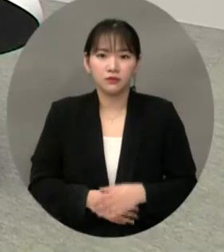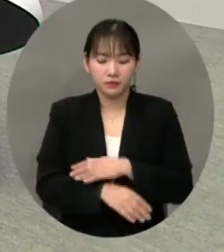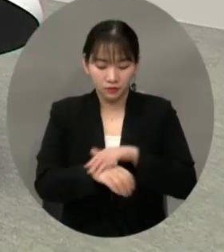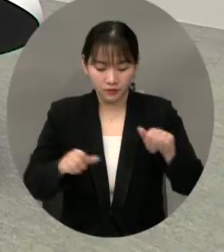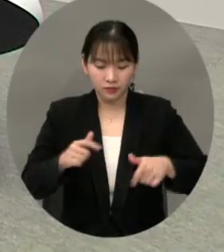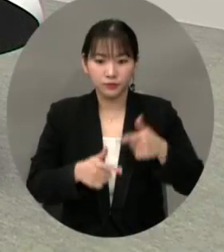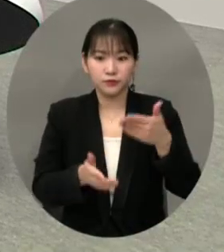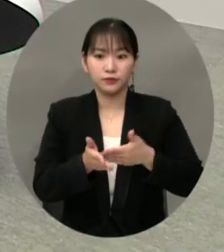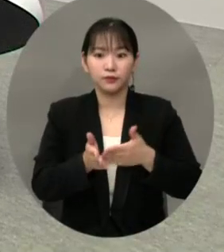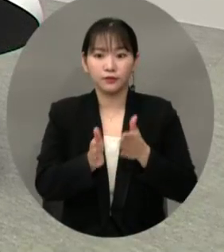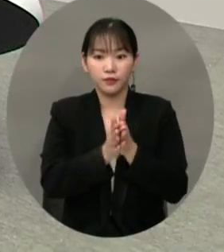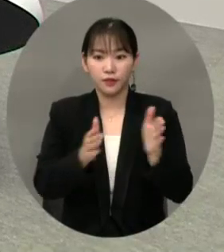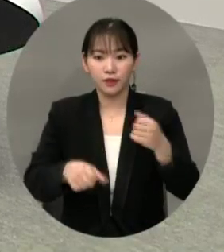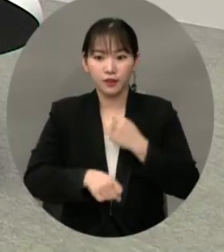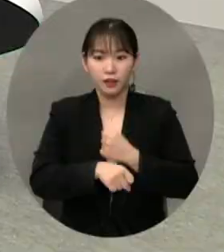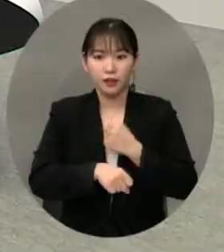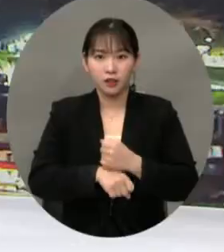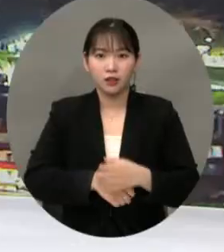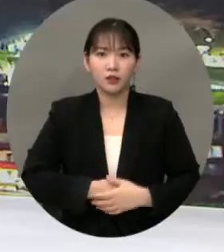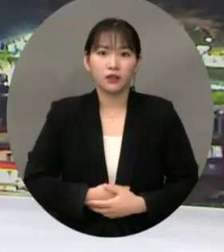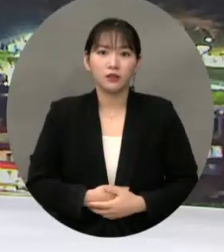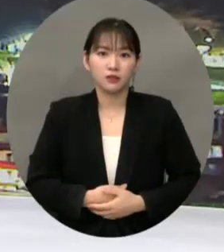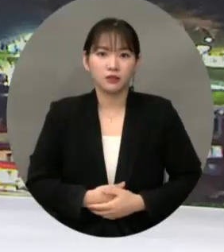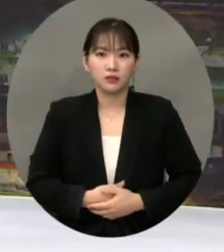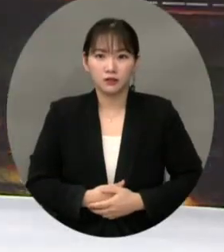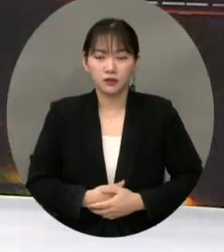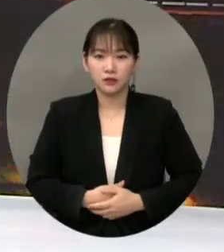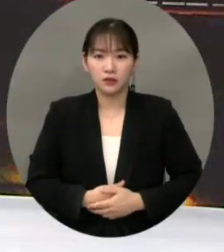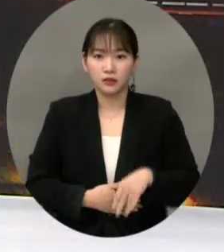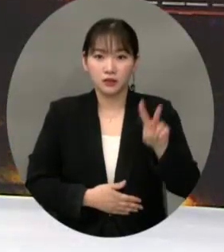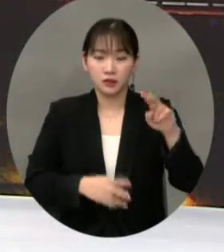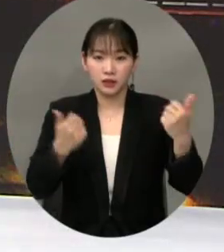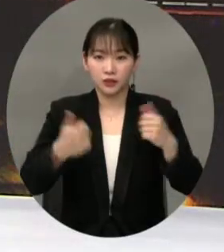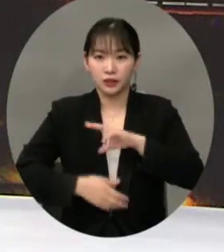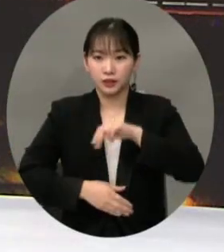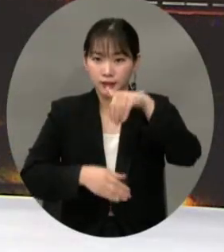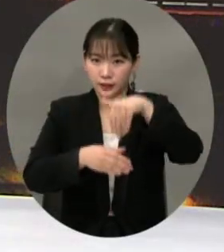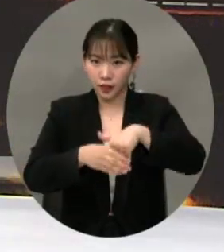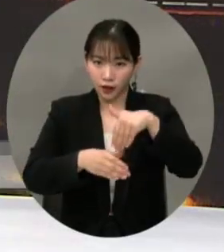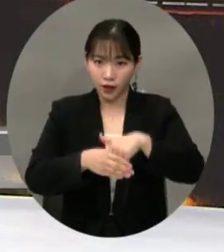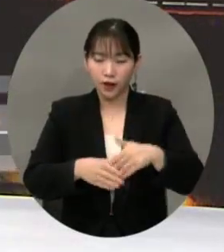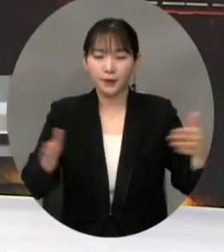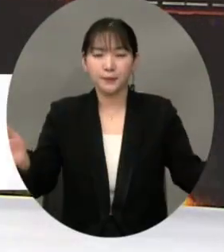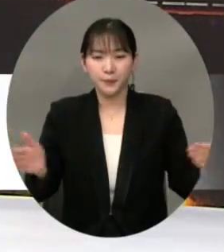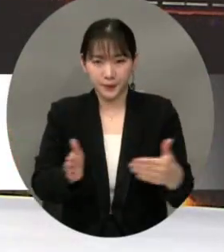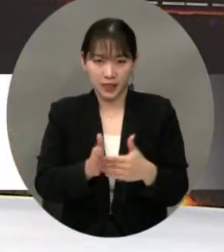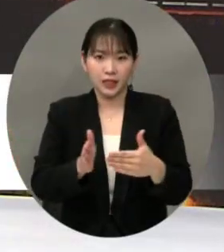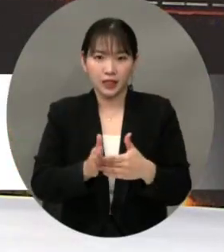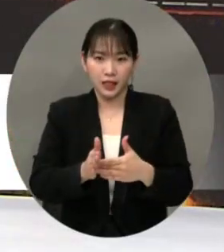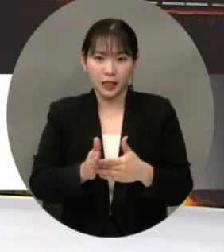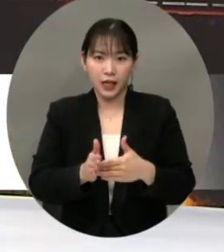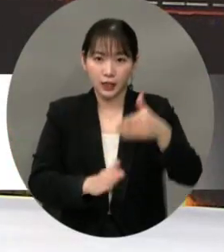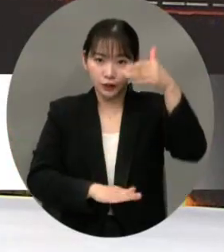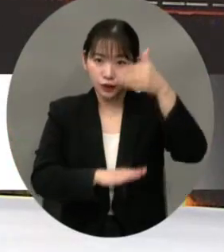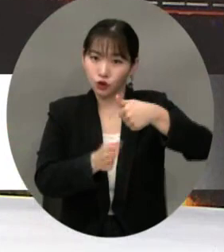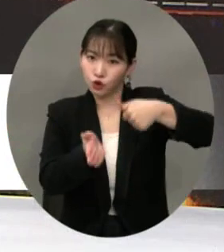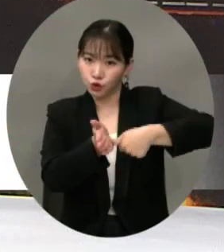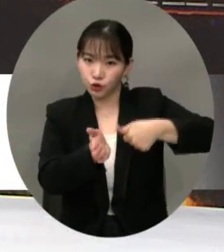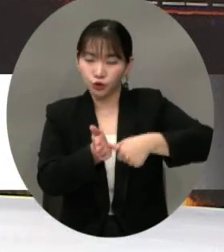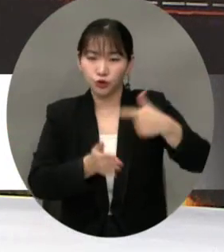여러분 안녕하십니까? 목포 MBC 뉴스데스크입니다. 제22대 국회의원 선거가 막을 내렸습니다. 최종